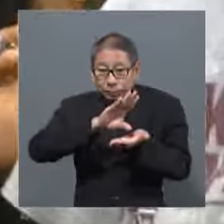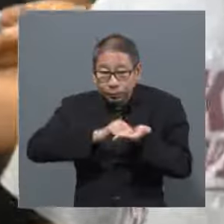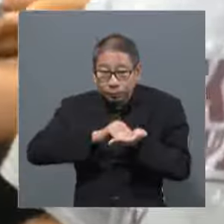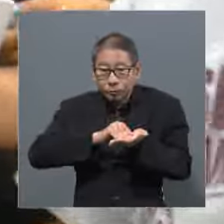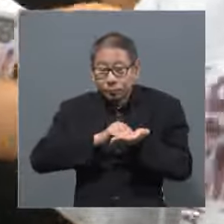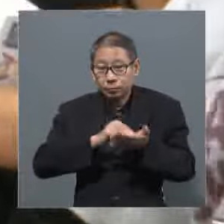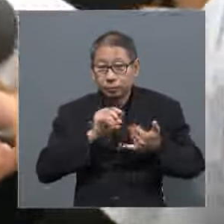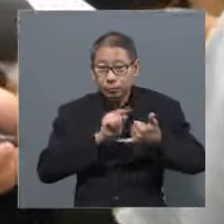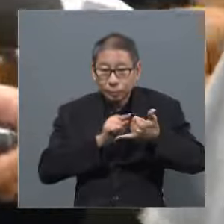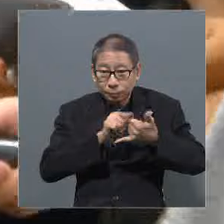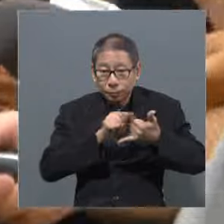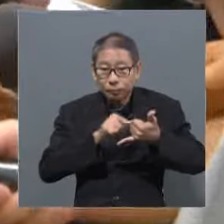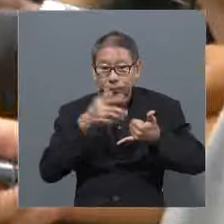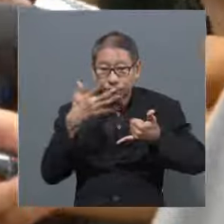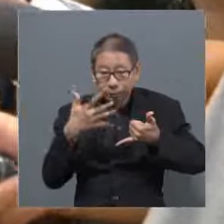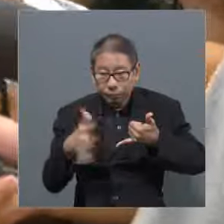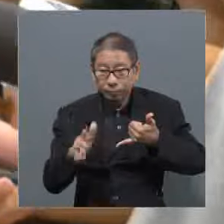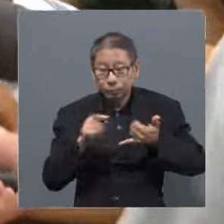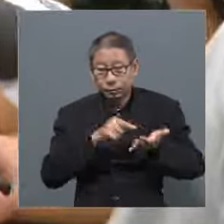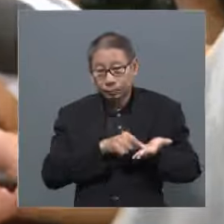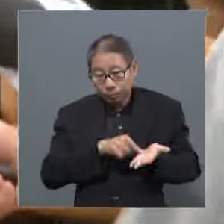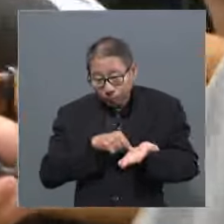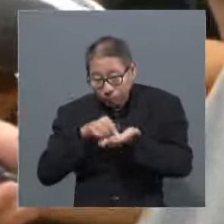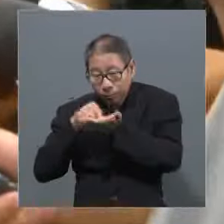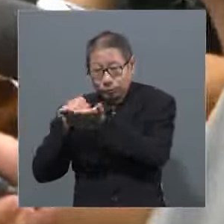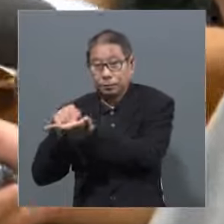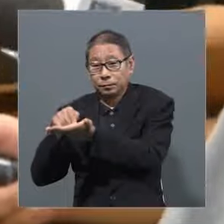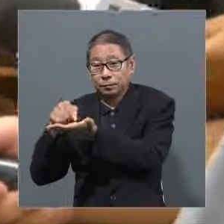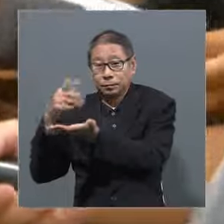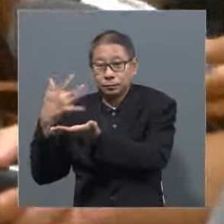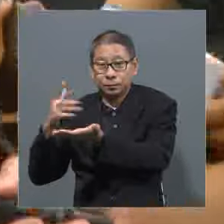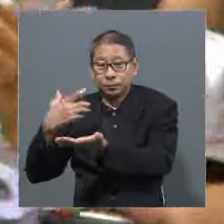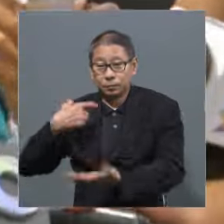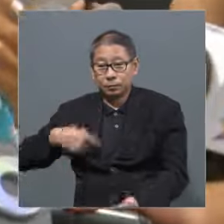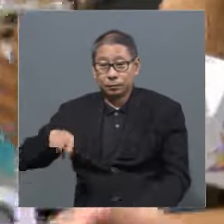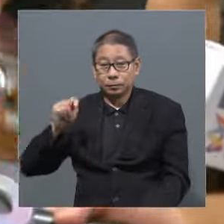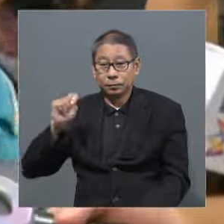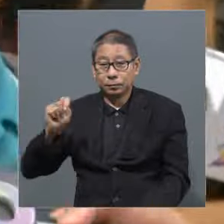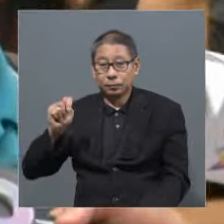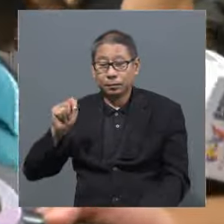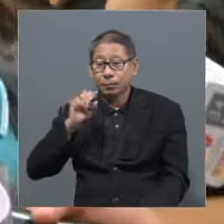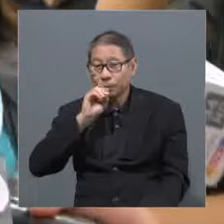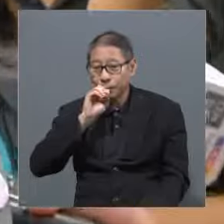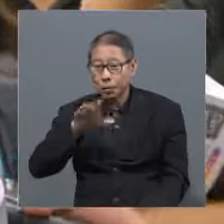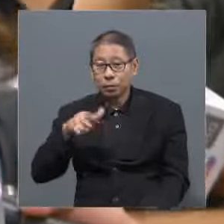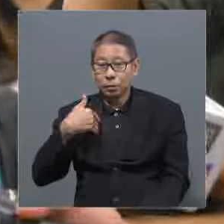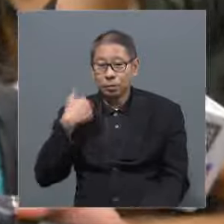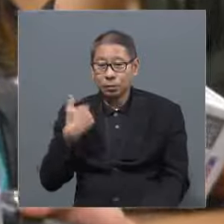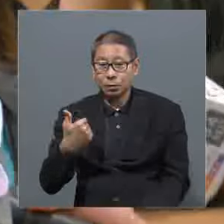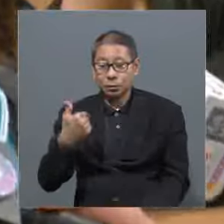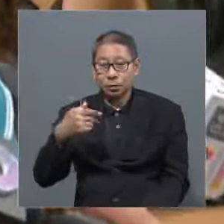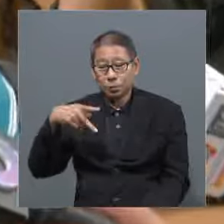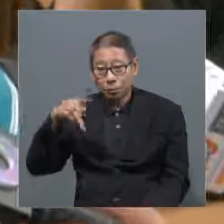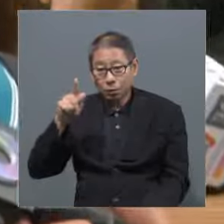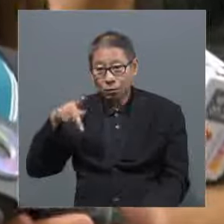อ๋อถูกมั้ยนะครับอ่ะหลังจากยื่นหลักฐานเรียบร้อยแล้วเพราะว่าท่านนายตั้มเคยบอกก่อนหน้านี้เมื่อวานบอกว่าเอ้ไปที่บกปปป